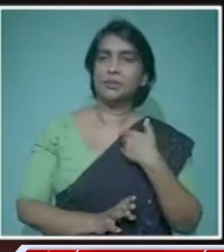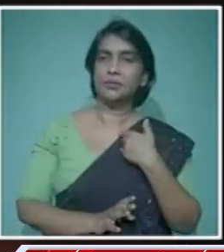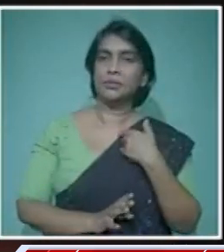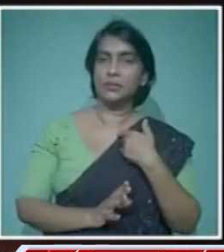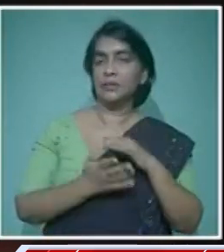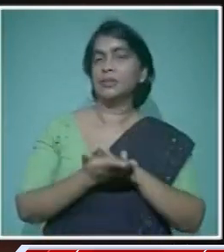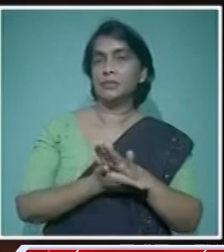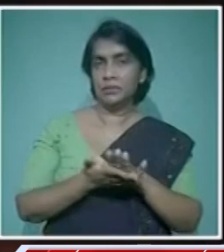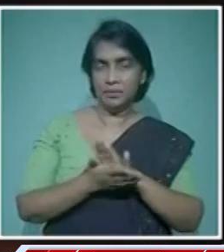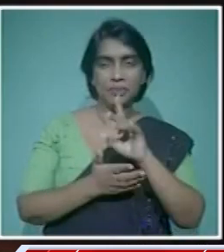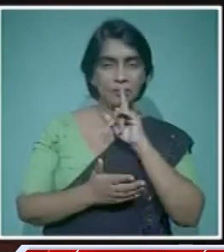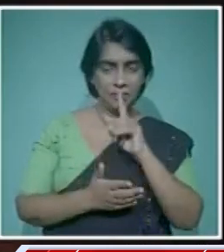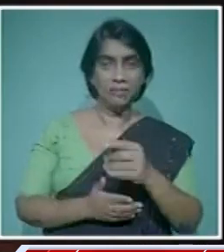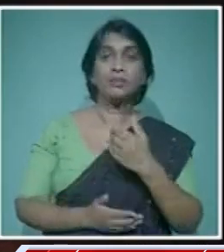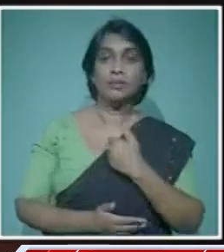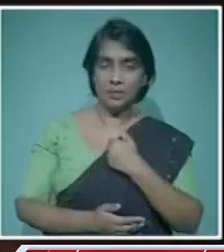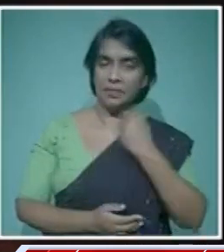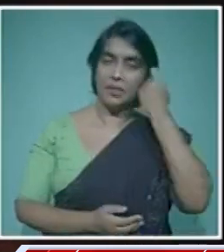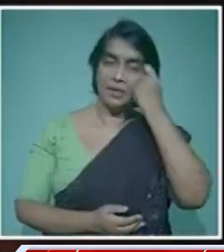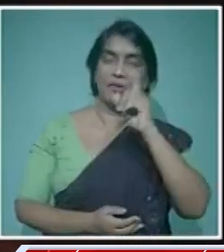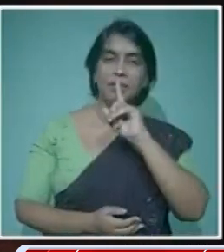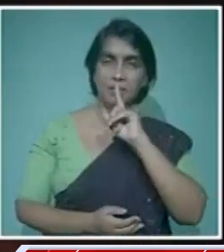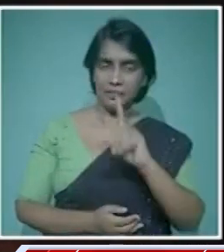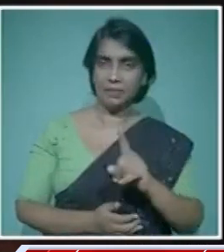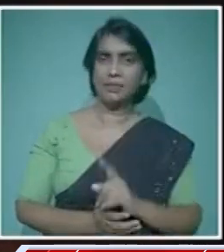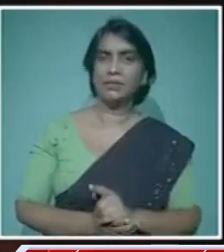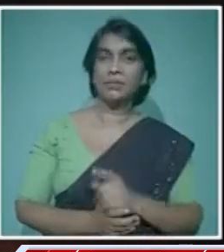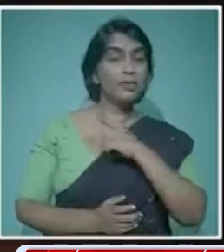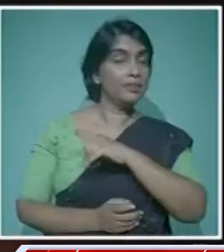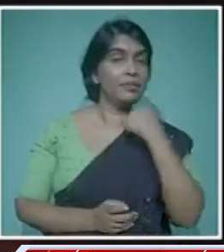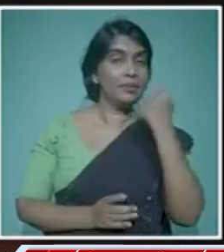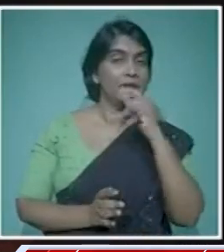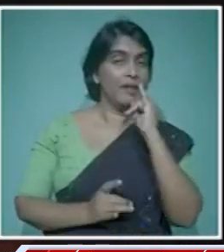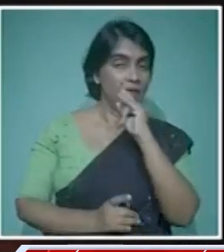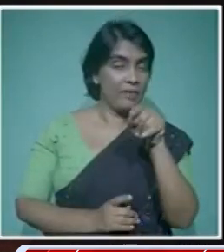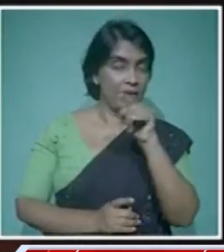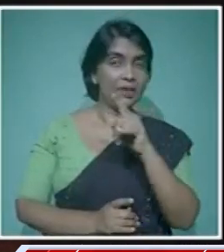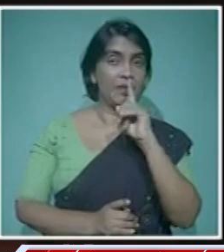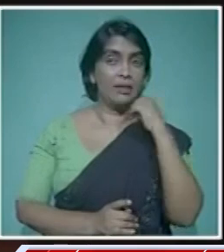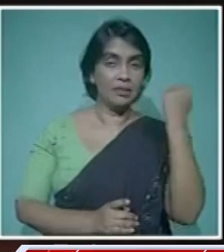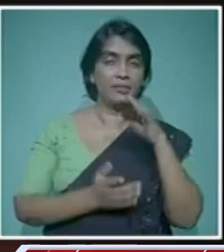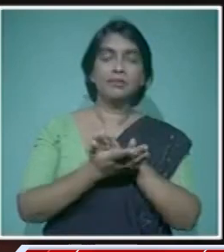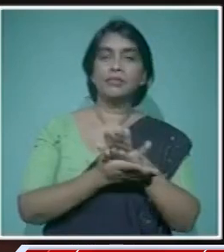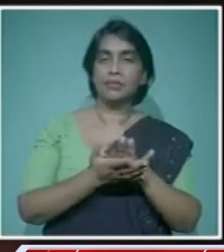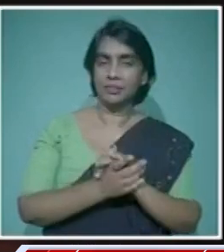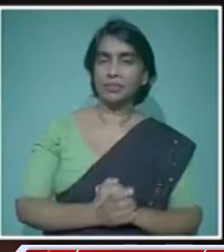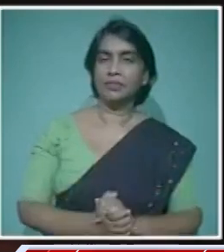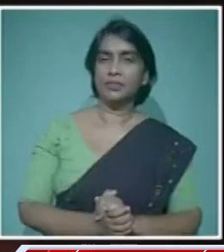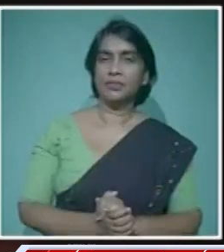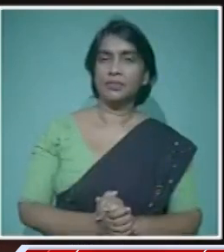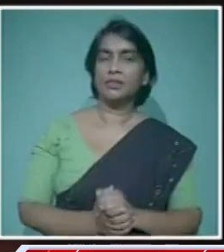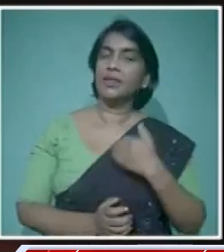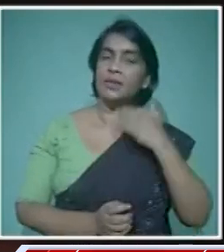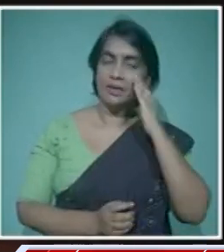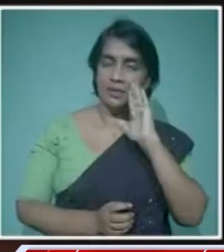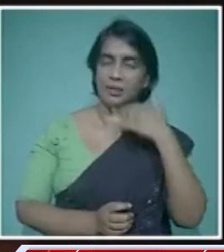මේ නිවැරදි කිරීම කරලා මම යෝජනා කරනවා එතුමා ඒ කරපු වැරදි කතාව නිවැරදි කරන්නයි කියලා